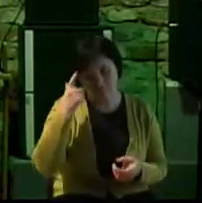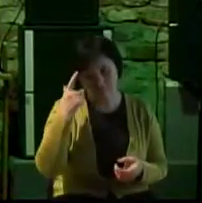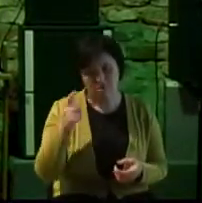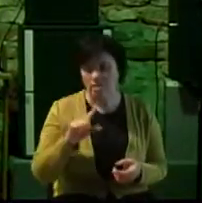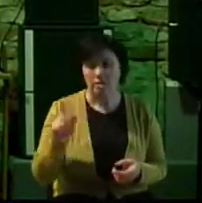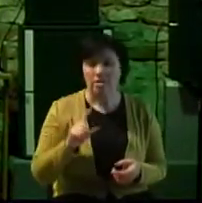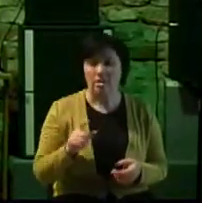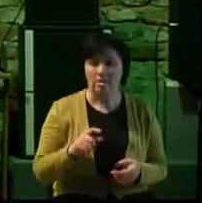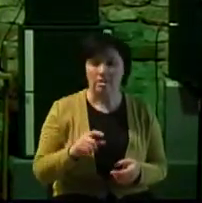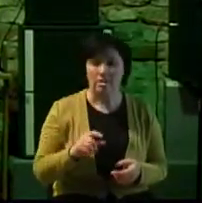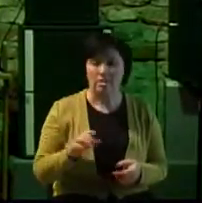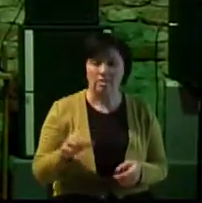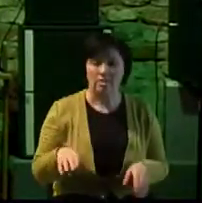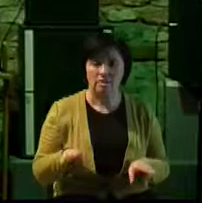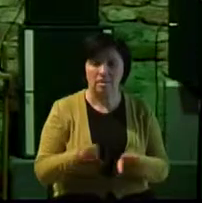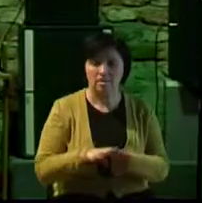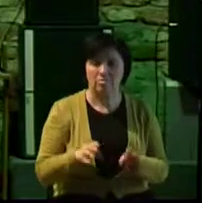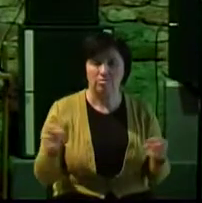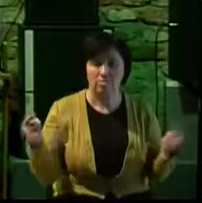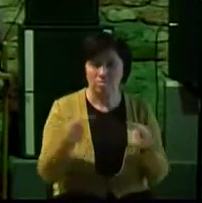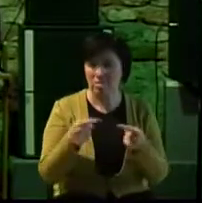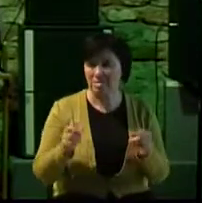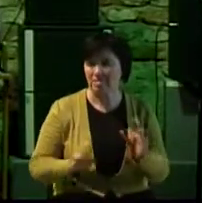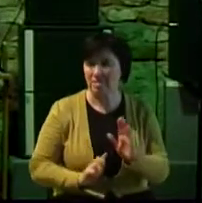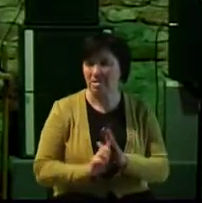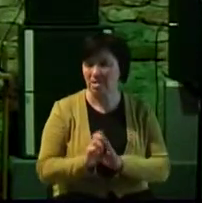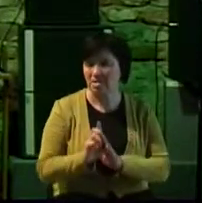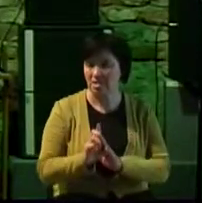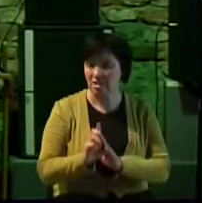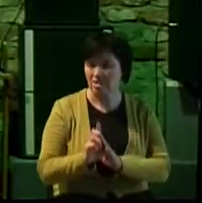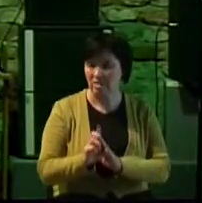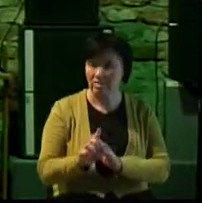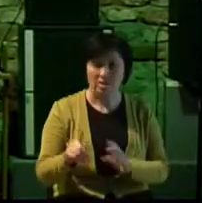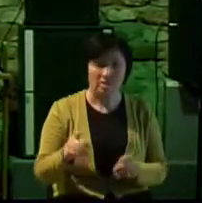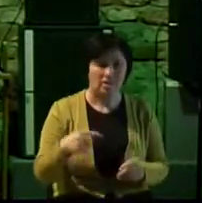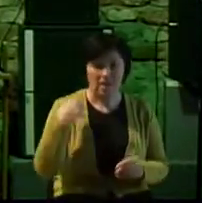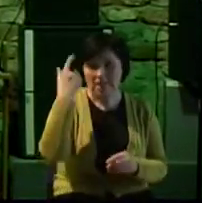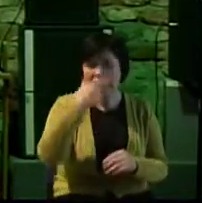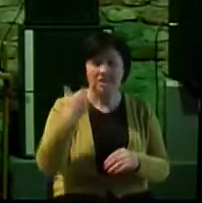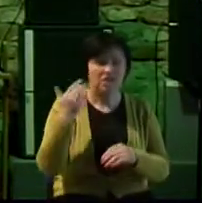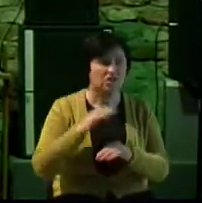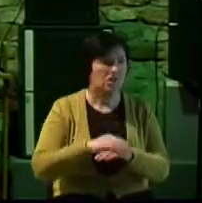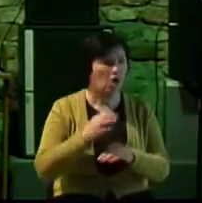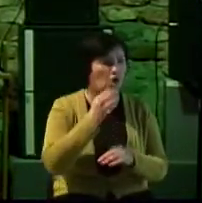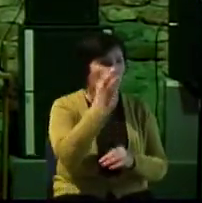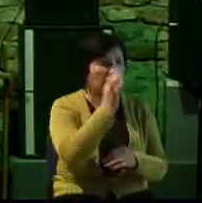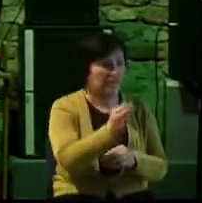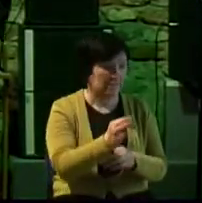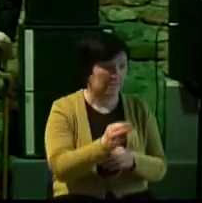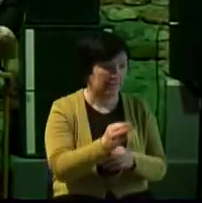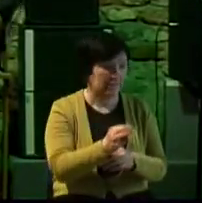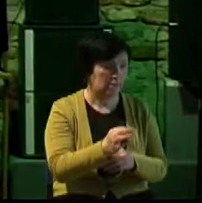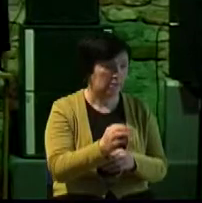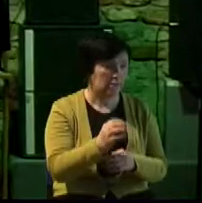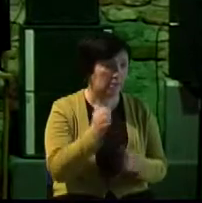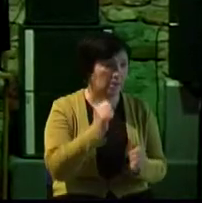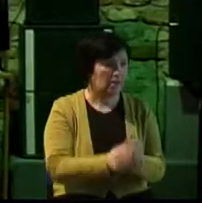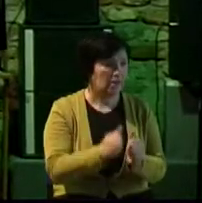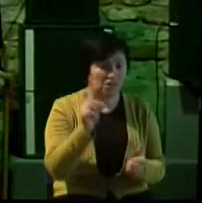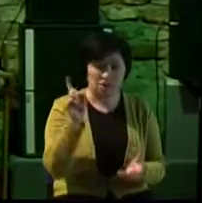гораздо глубже и гораздо шире. Речь идет о личной ответственности, которую каждый из нас